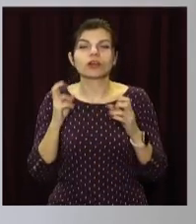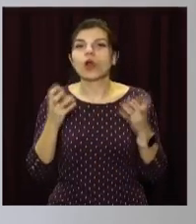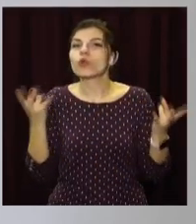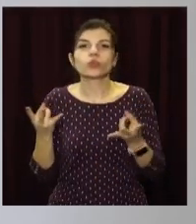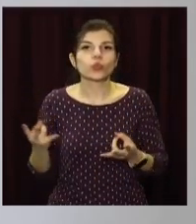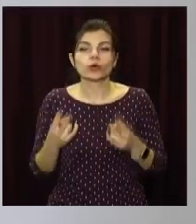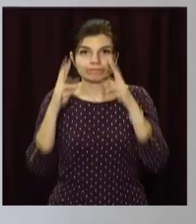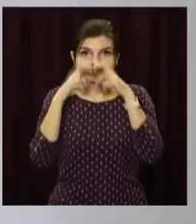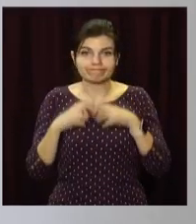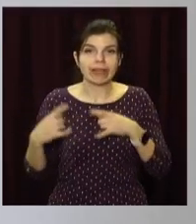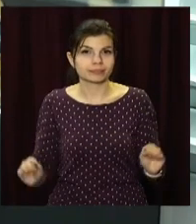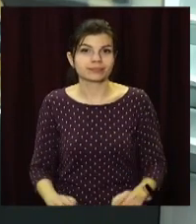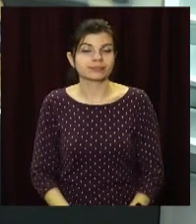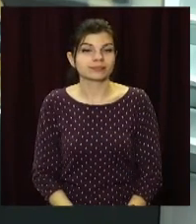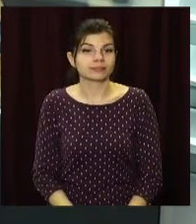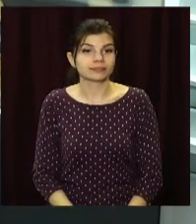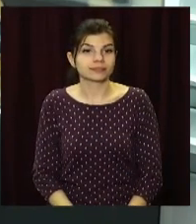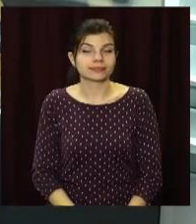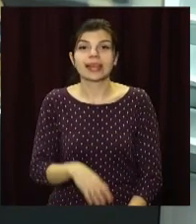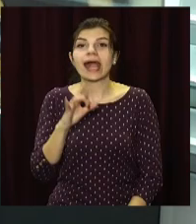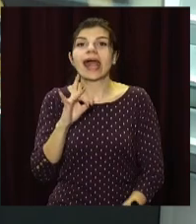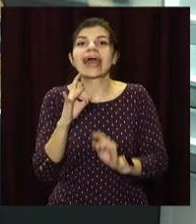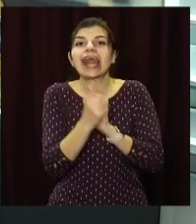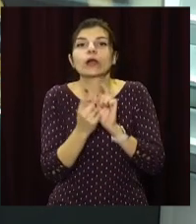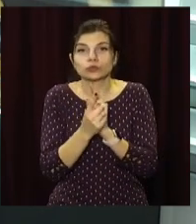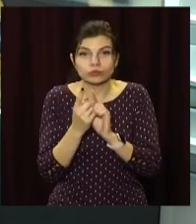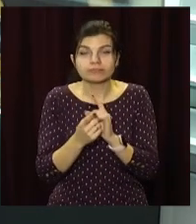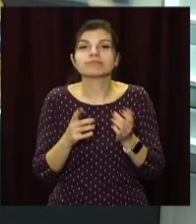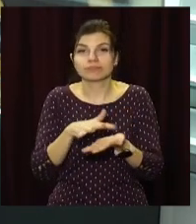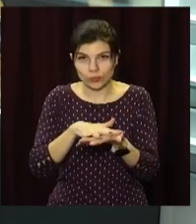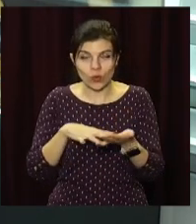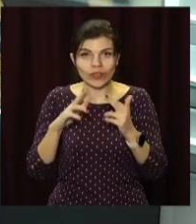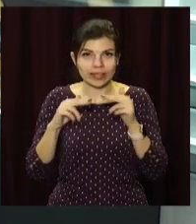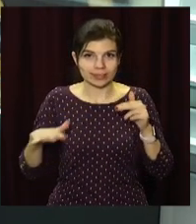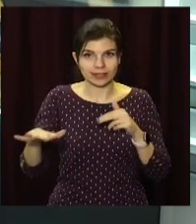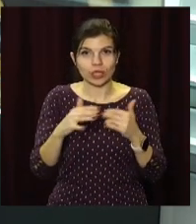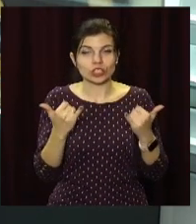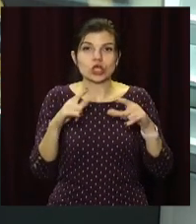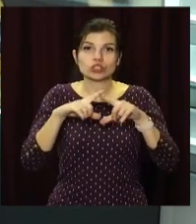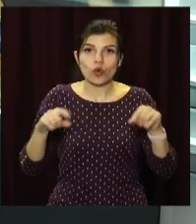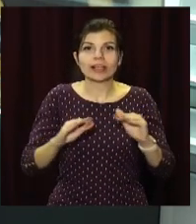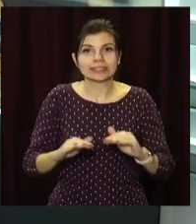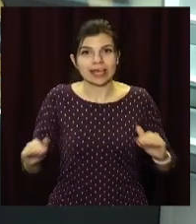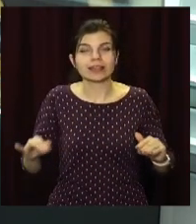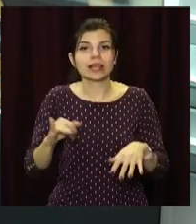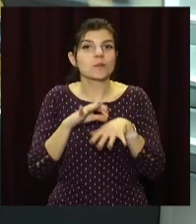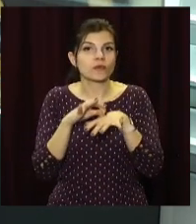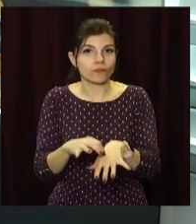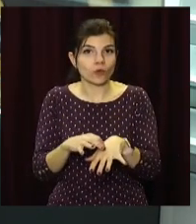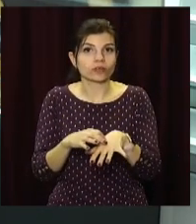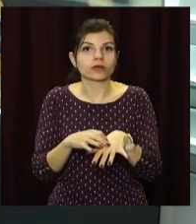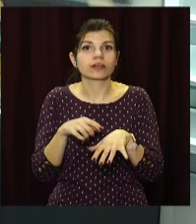вкрай необхідного обладнання. Реконструкція триває. У Дніпрі продовжують осучаснювати школи, дитсадки та проводити